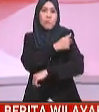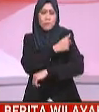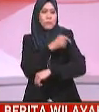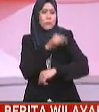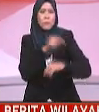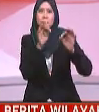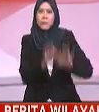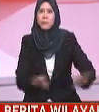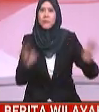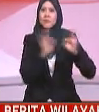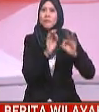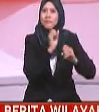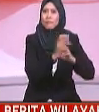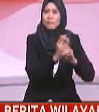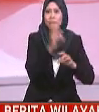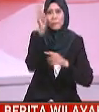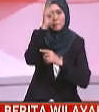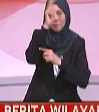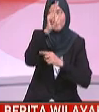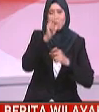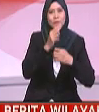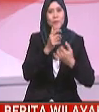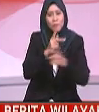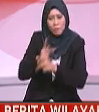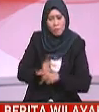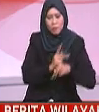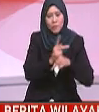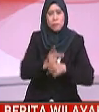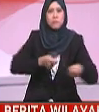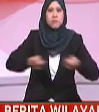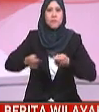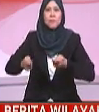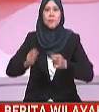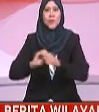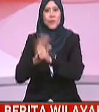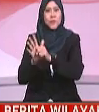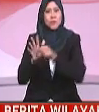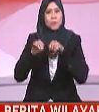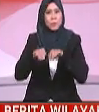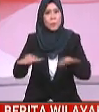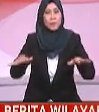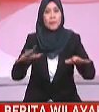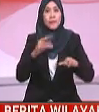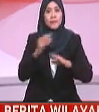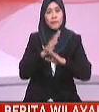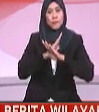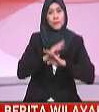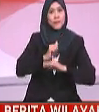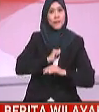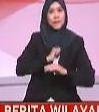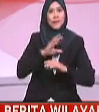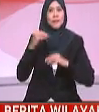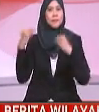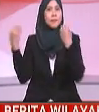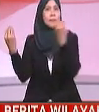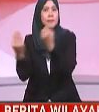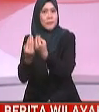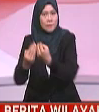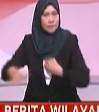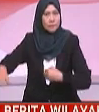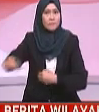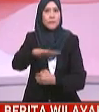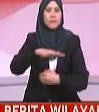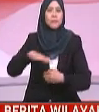penting dalam usaha kerajaan mengawal penularan pandemik COVID-19 selain melindungi diri dan masyarakat